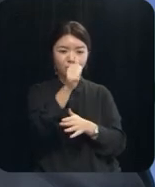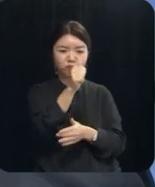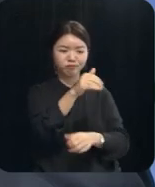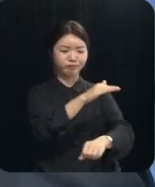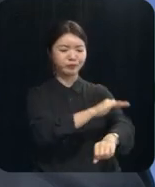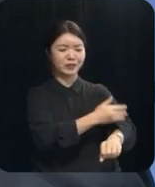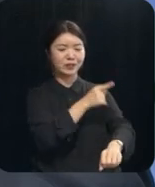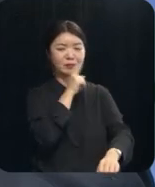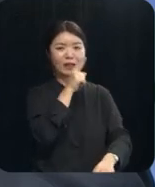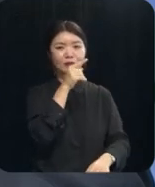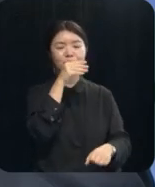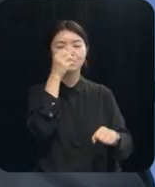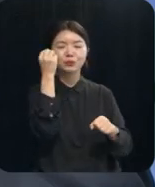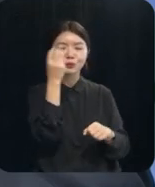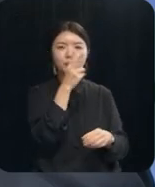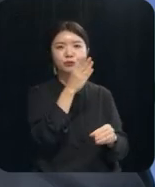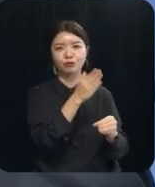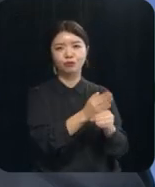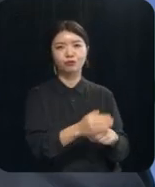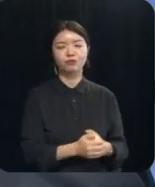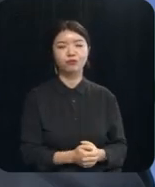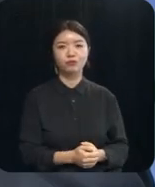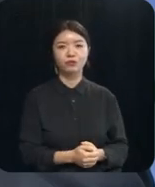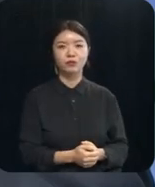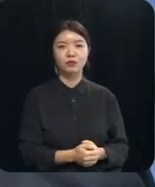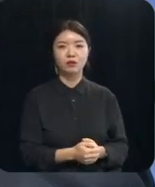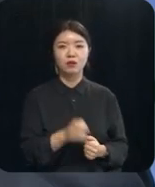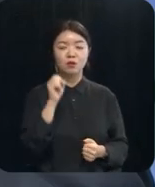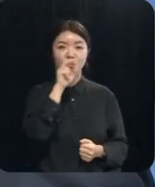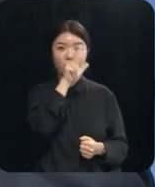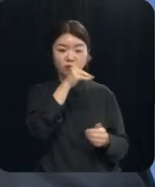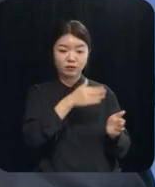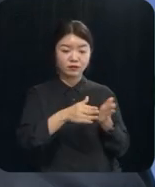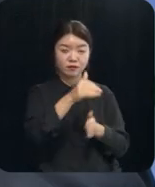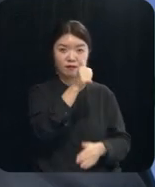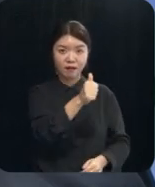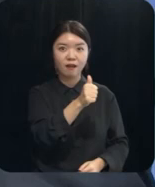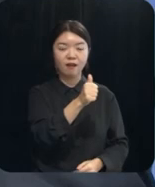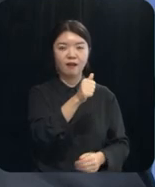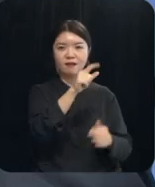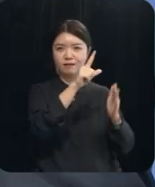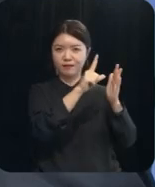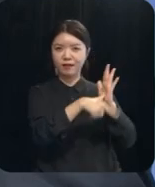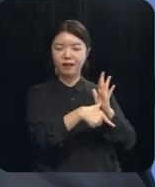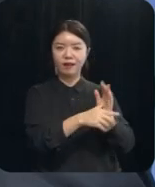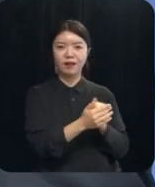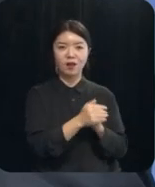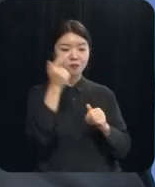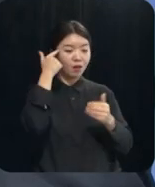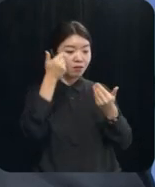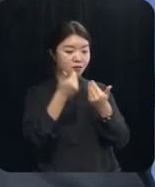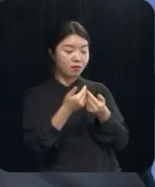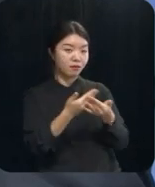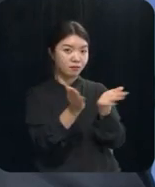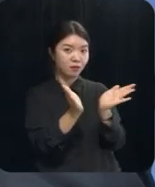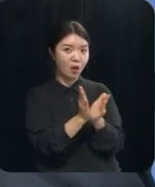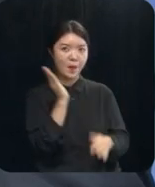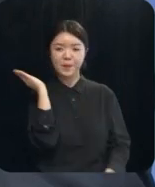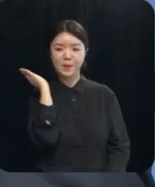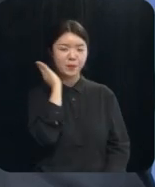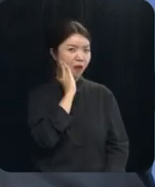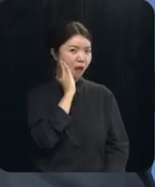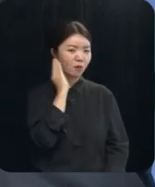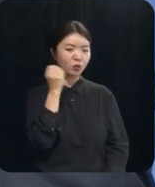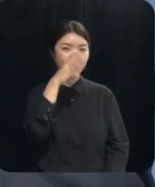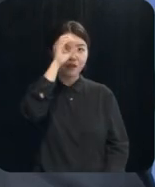아시다시피 원지사가 지사 시절에는 반대단체로부터 뺨을 맞거나